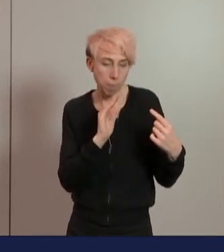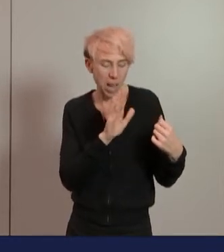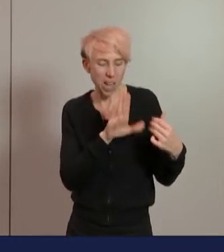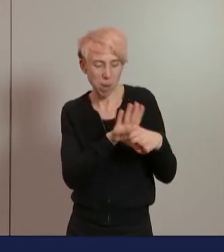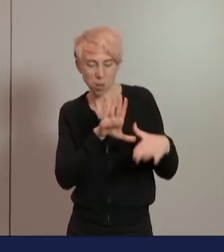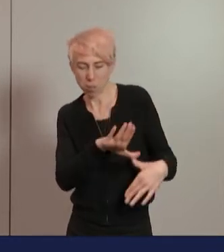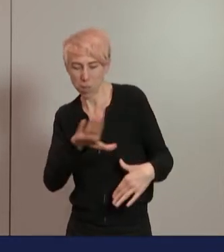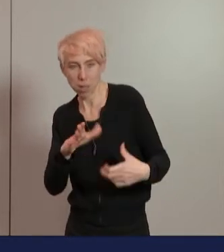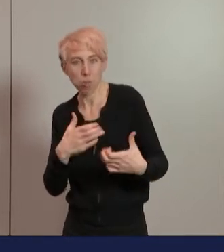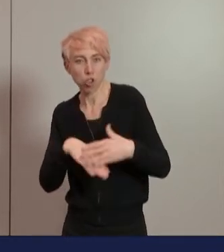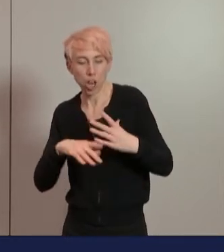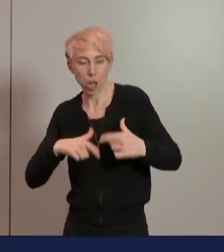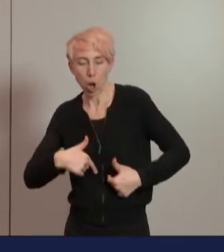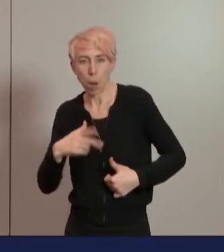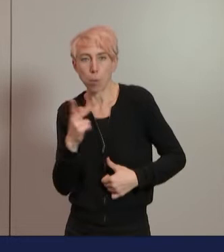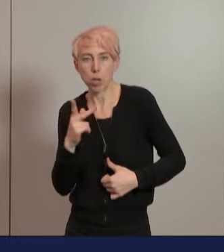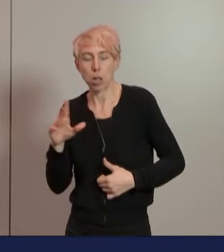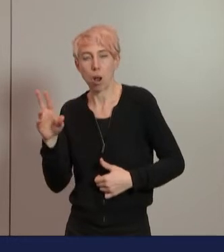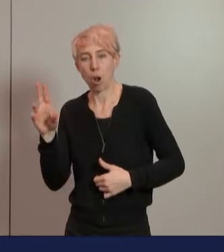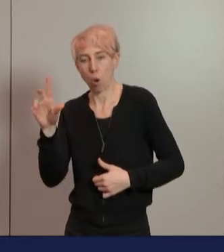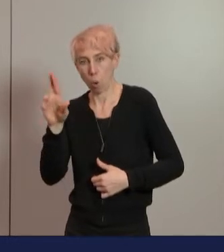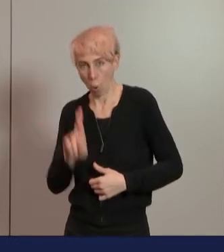des actions à la médiathèque et à la galerie numérique,